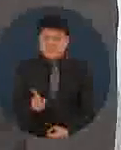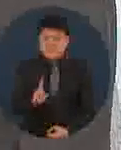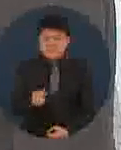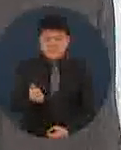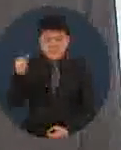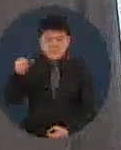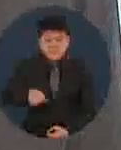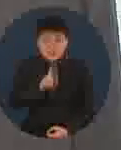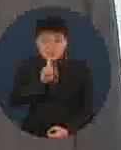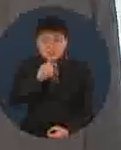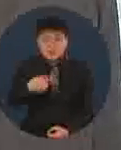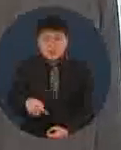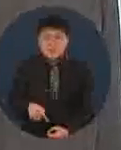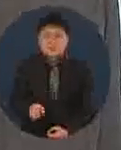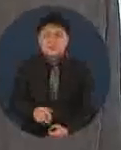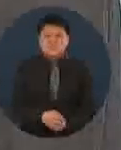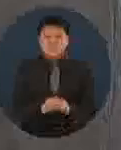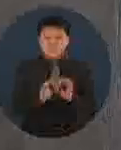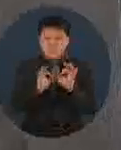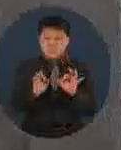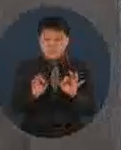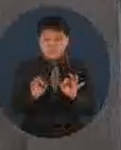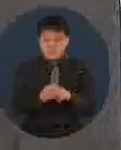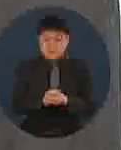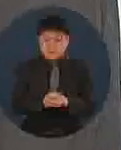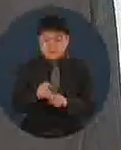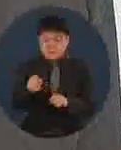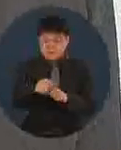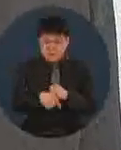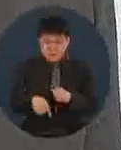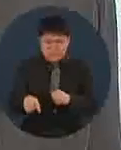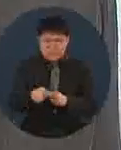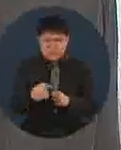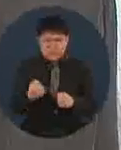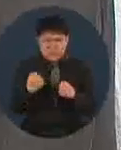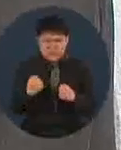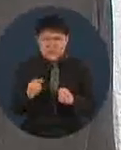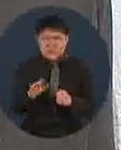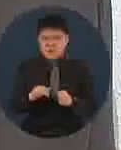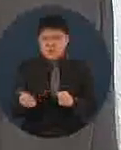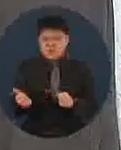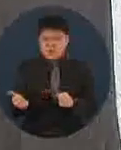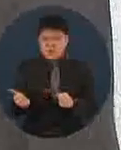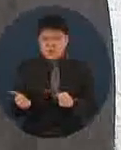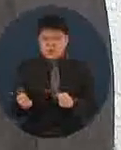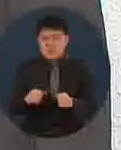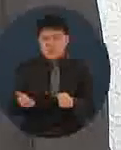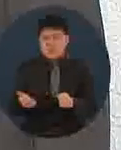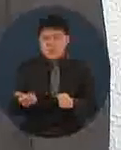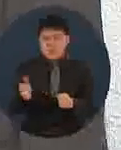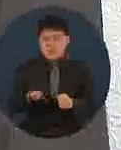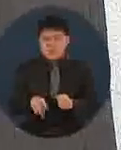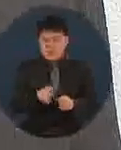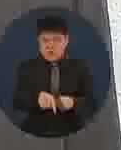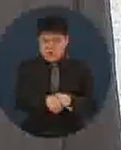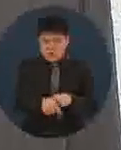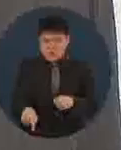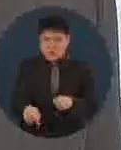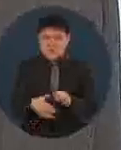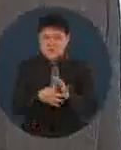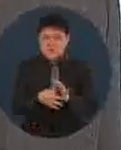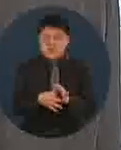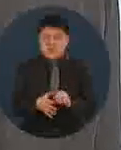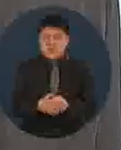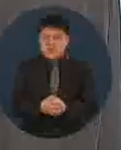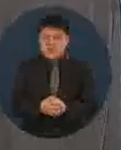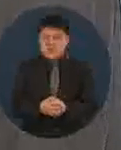네, 말씀하시는 이걸 건가요? 뭐라는 건데요. 네. 1인대가 이렇게 튼튼하면 그냥 죽어 있습니다. 아, 그렇게 돼 네. 있으면요? 근데 이게 이어버리거든요. 아,